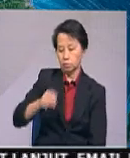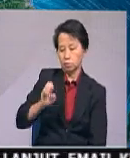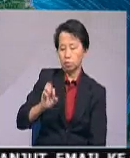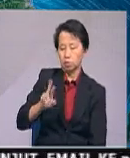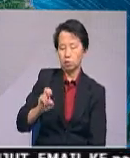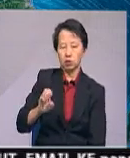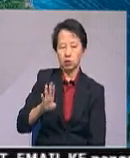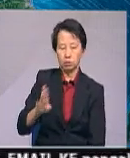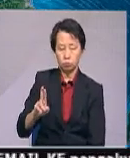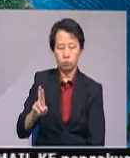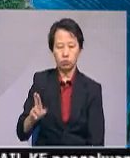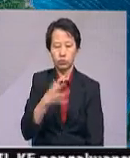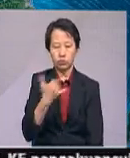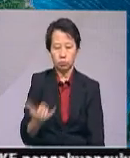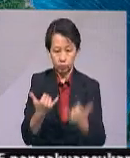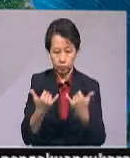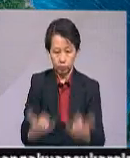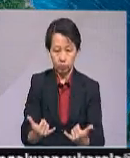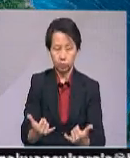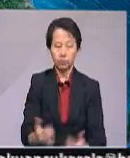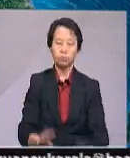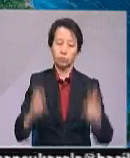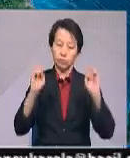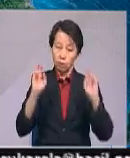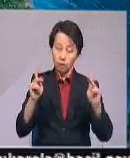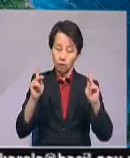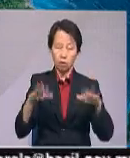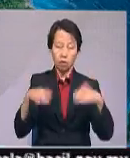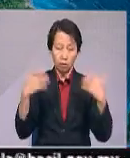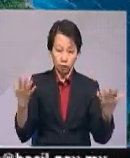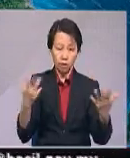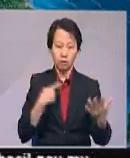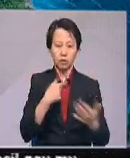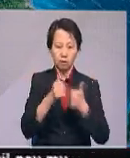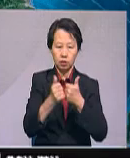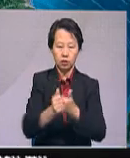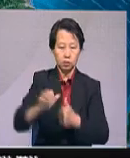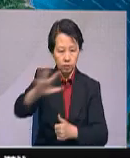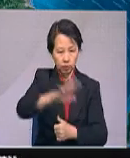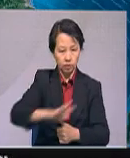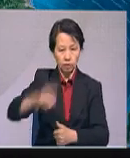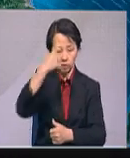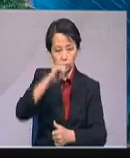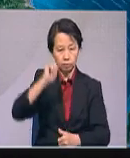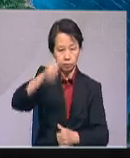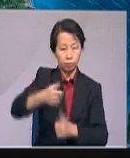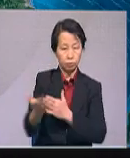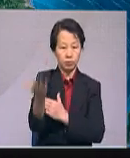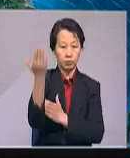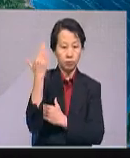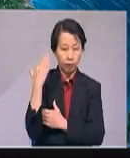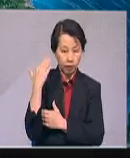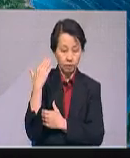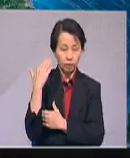diguna pakai pada ketika ini. Baik, sebelum kita berpisah, kita ikuti ramalan cuaca pagi esok bagi